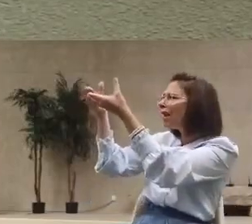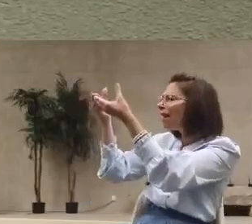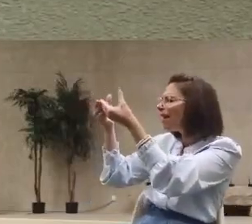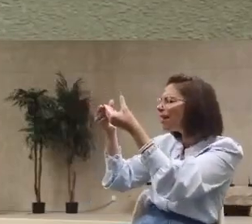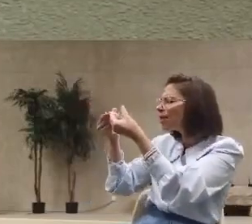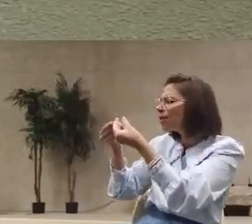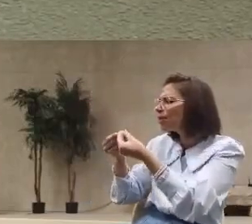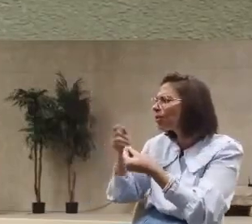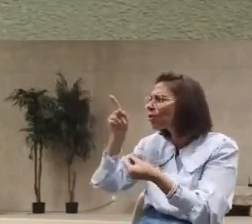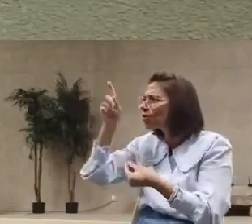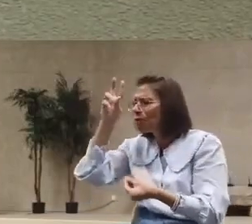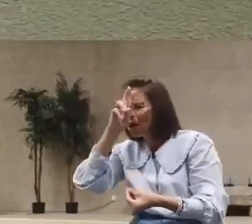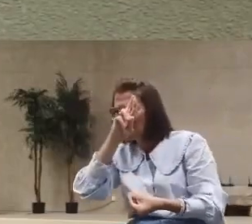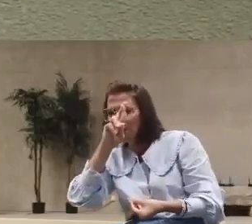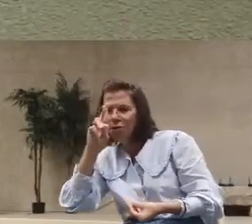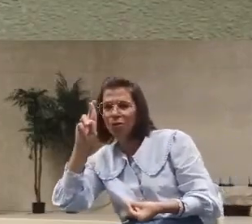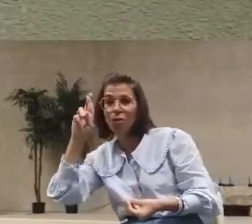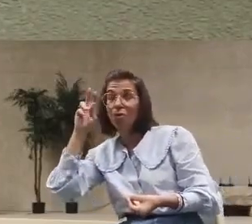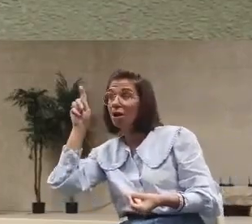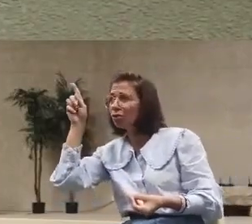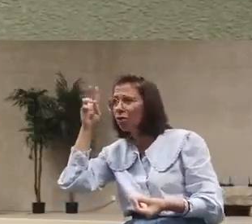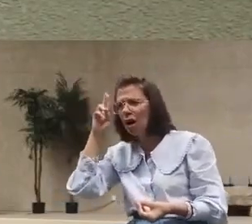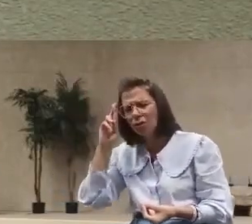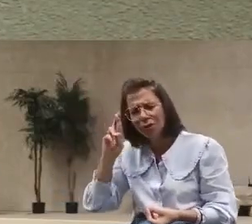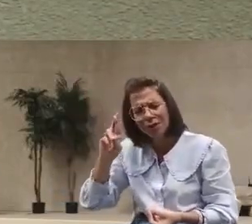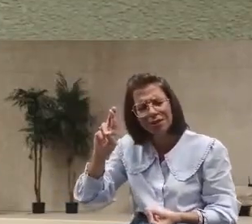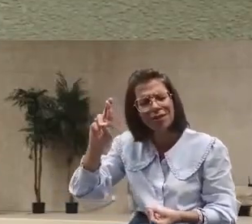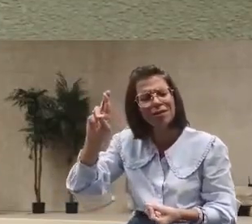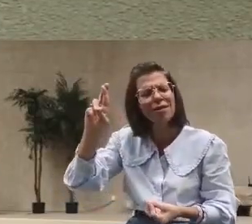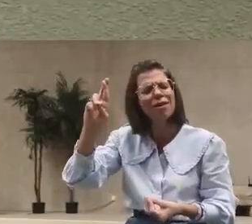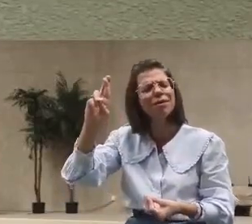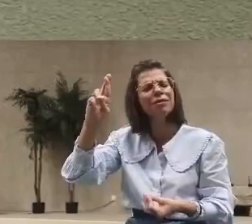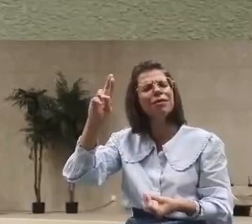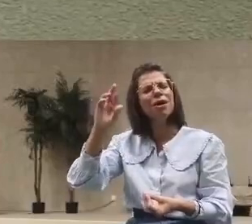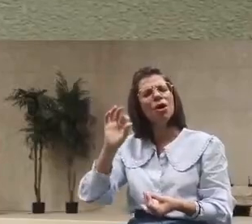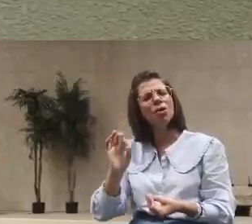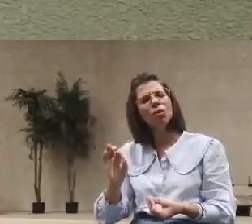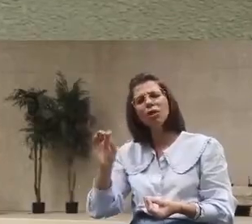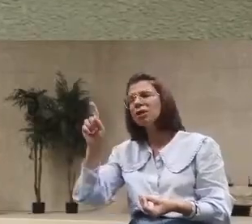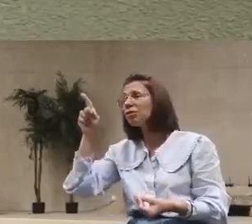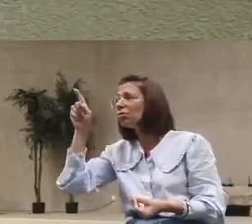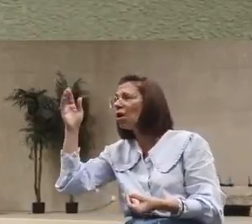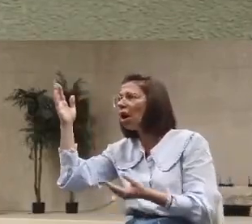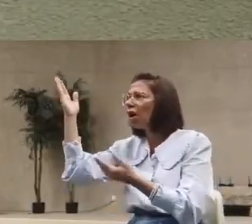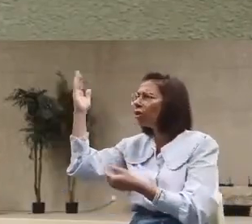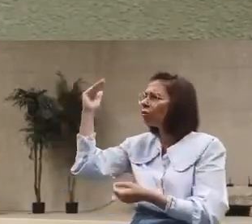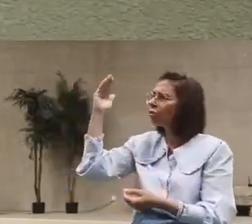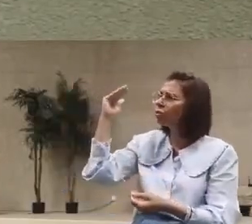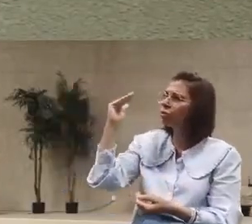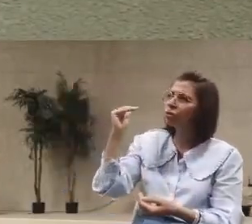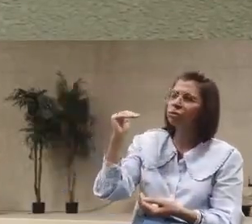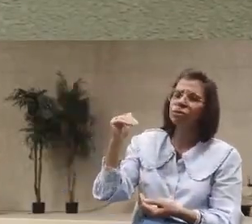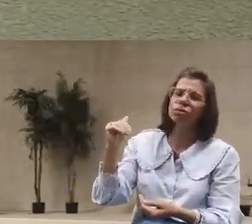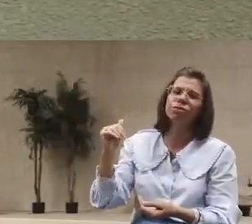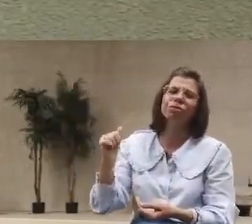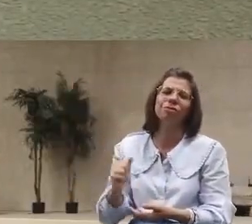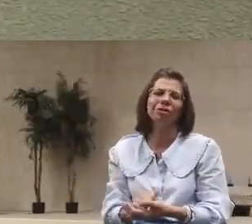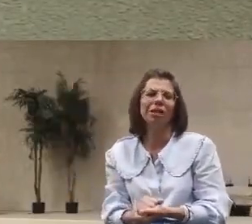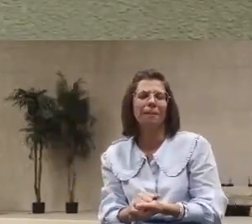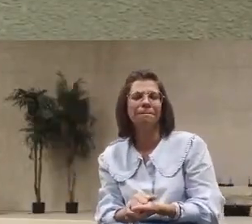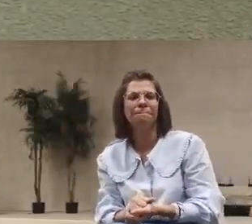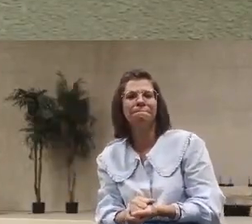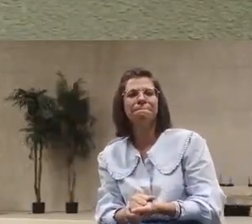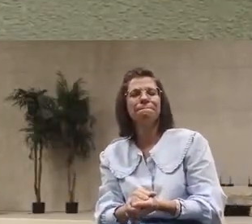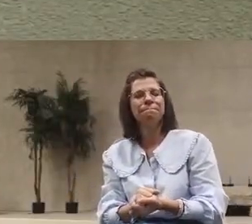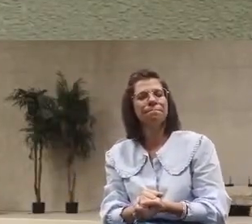le Seigneur de notre vie oh oui prends toute la place nous voulons te donner tout l'espace oh éclaire nos yeux